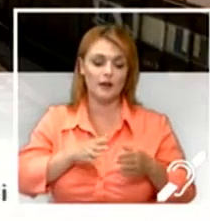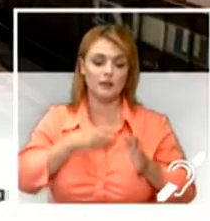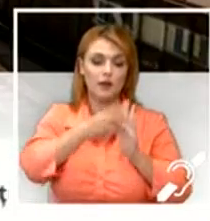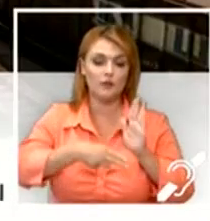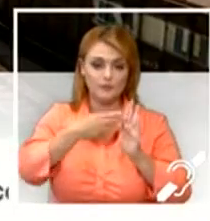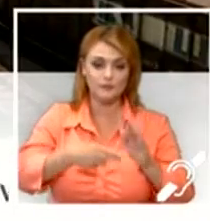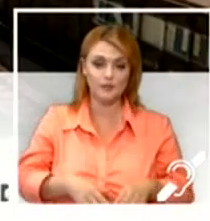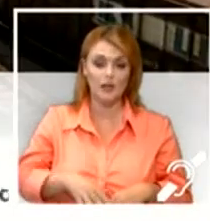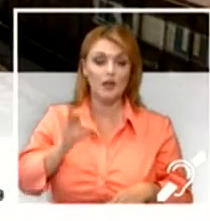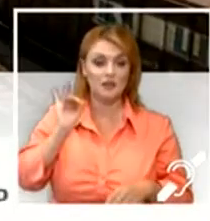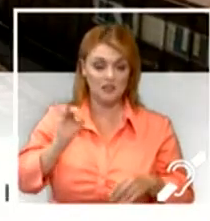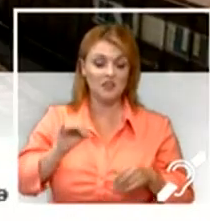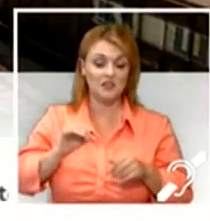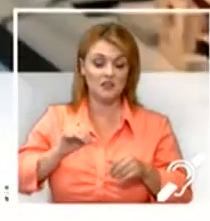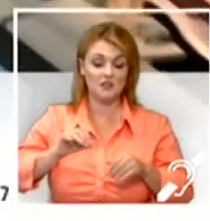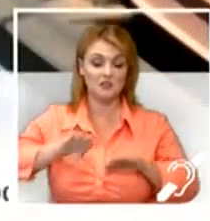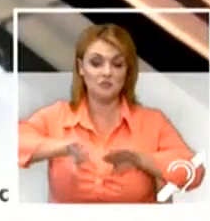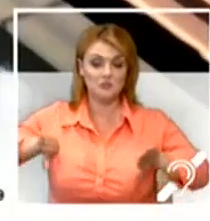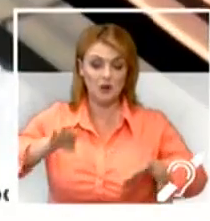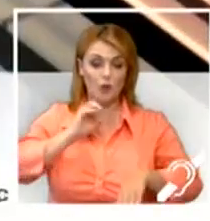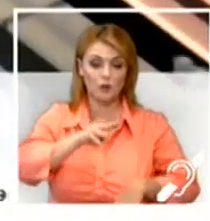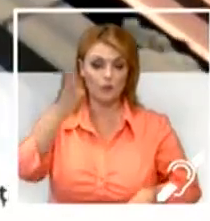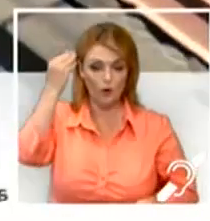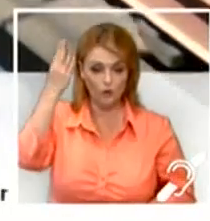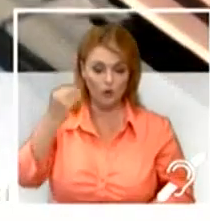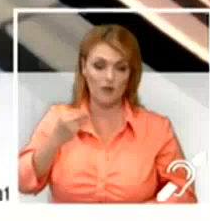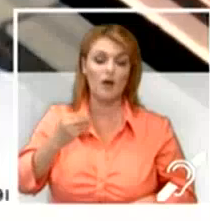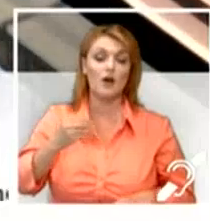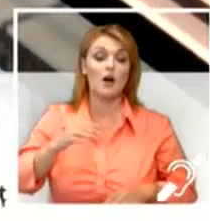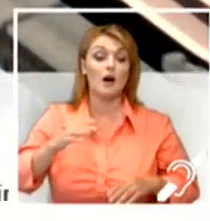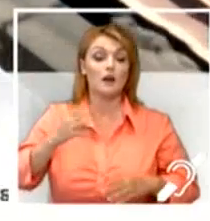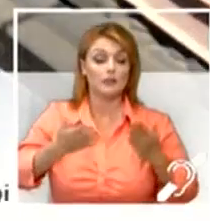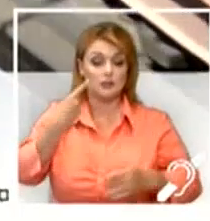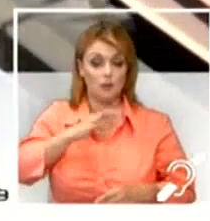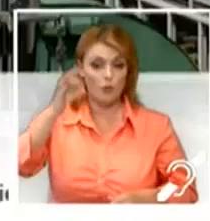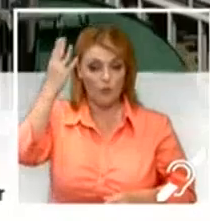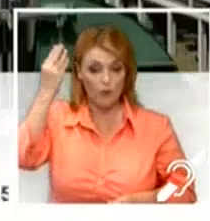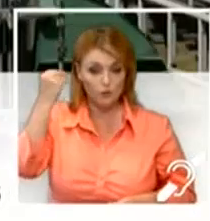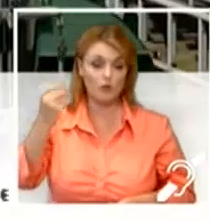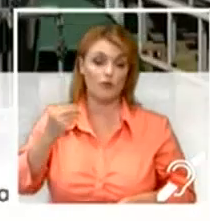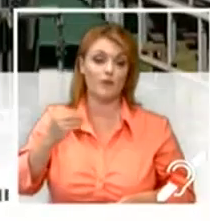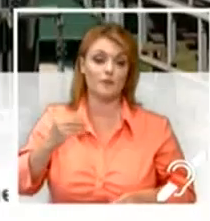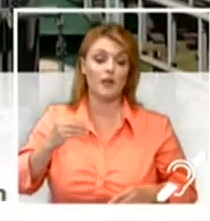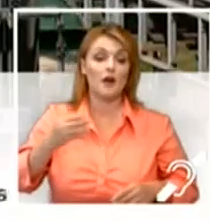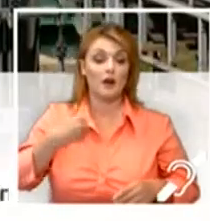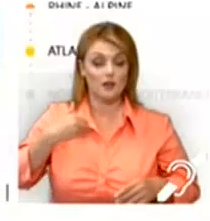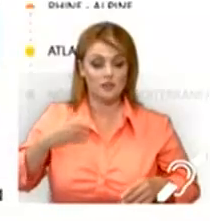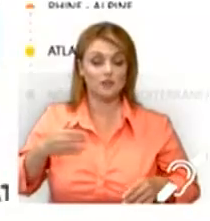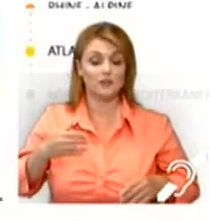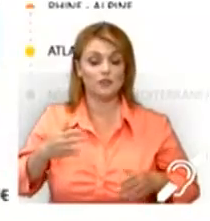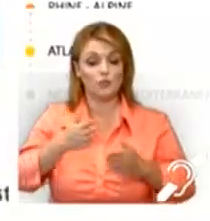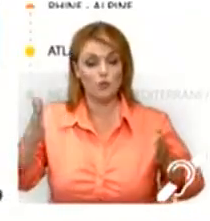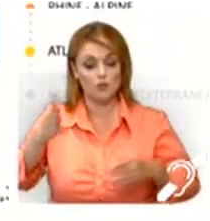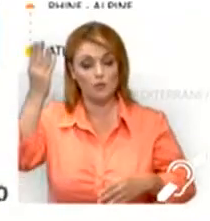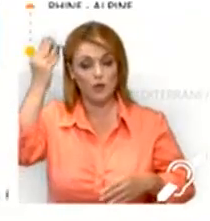și Republicii Moldova, inclusiv spre porturile Mariupol și Odessa. În cazul Republicii Moldova, e vorba de extinderea legăturii feroviare din România